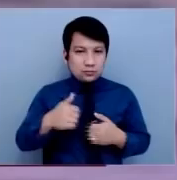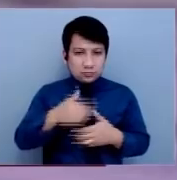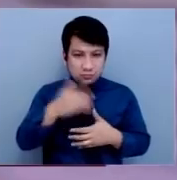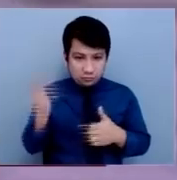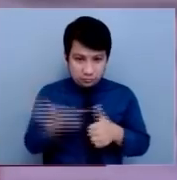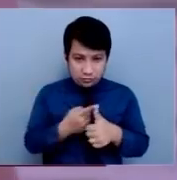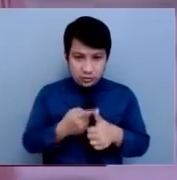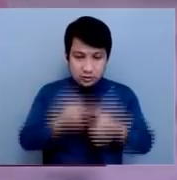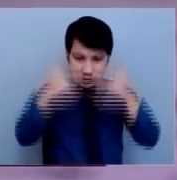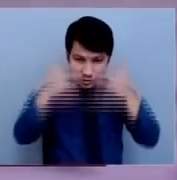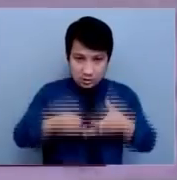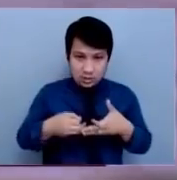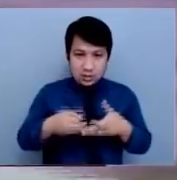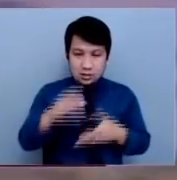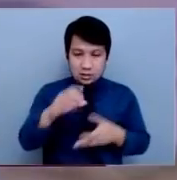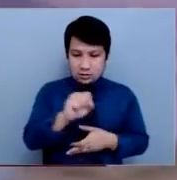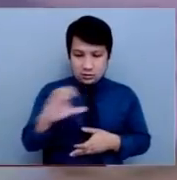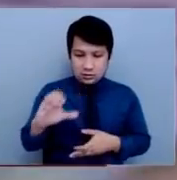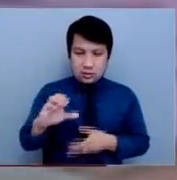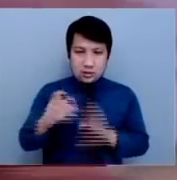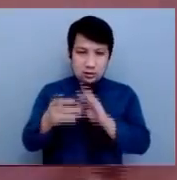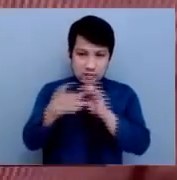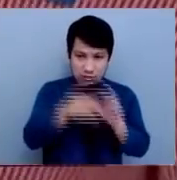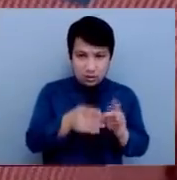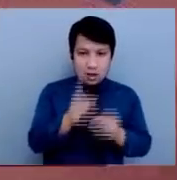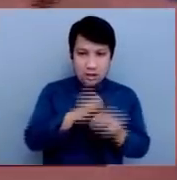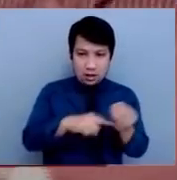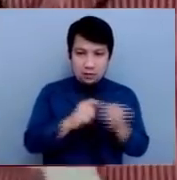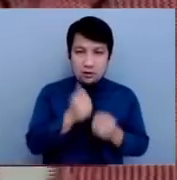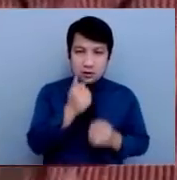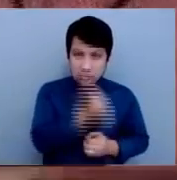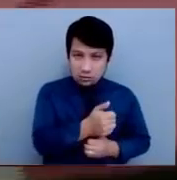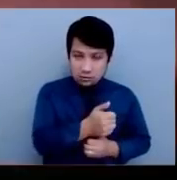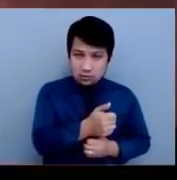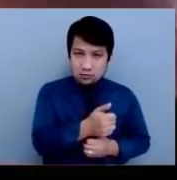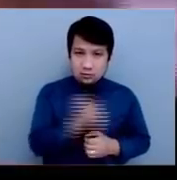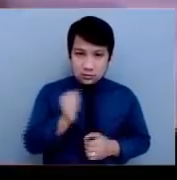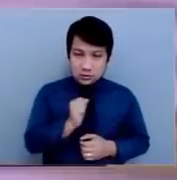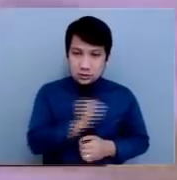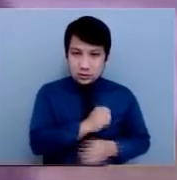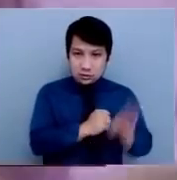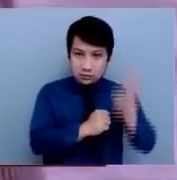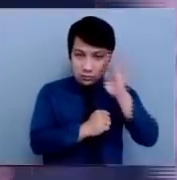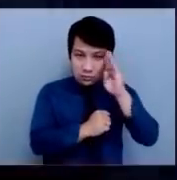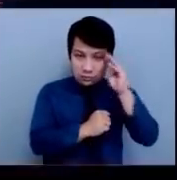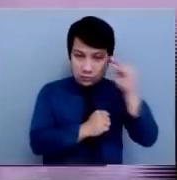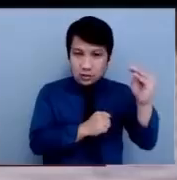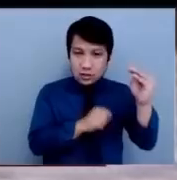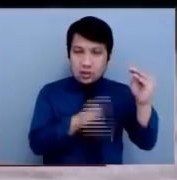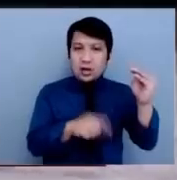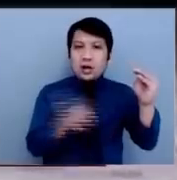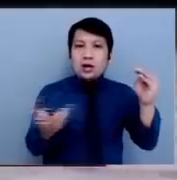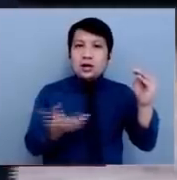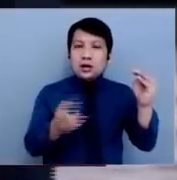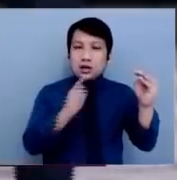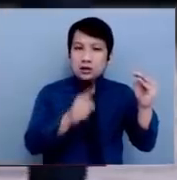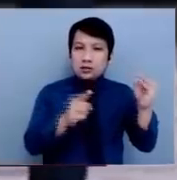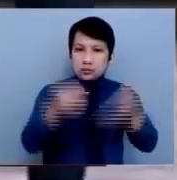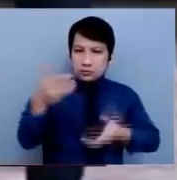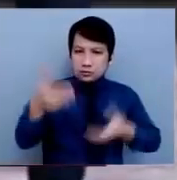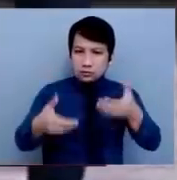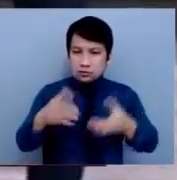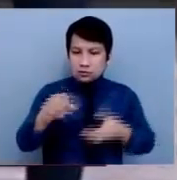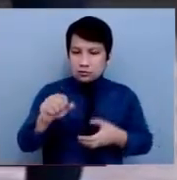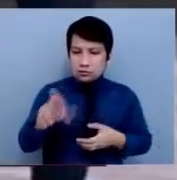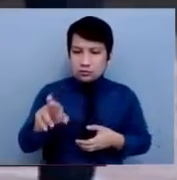ng Korte Suprema involving also Senator Bongbong Marcos Jr., kung saan sinabi ng Korte Suprema na